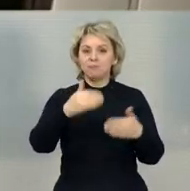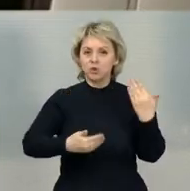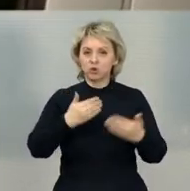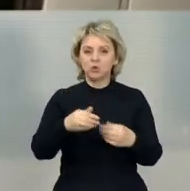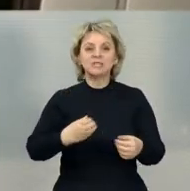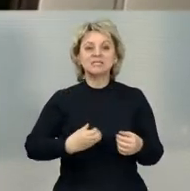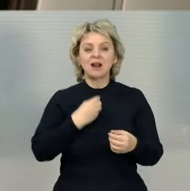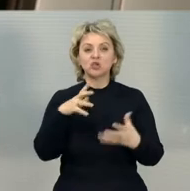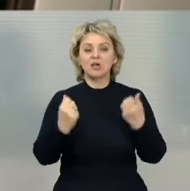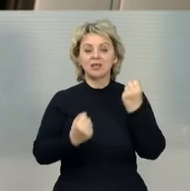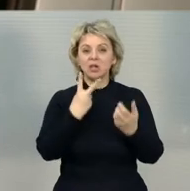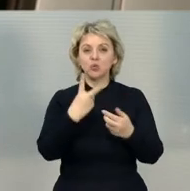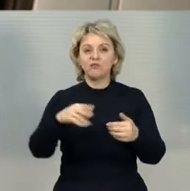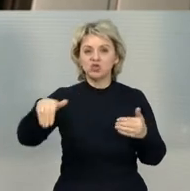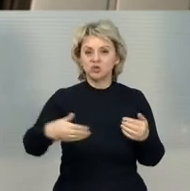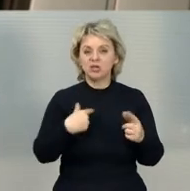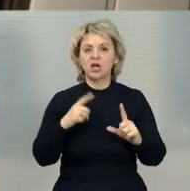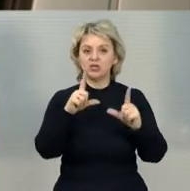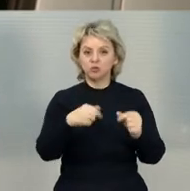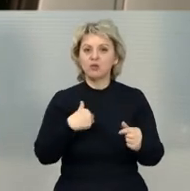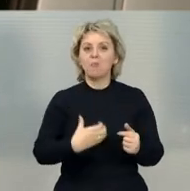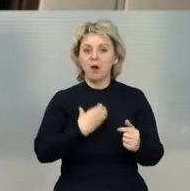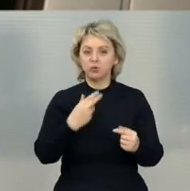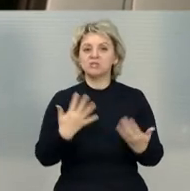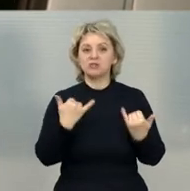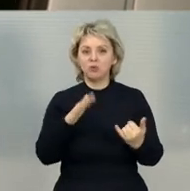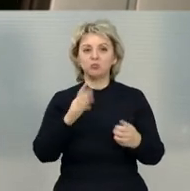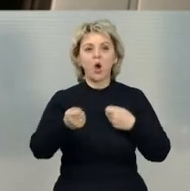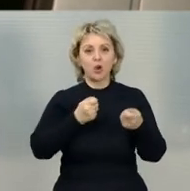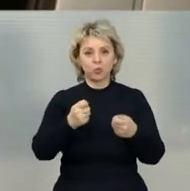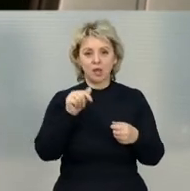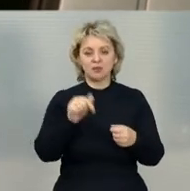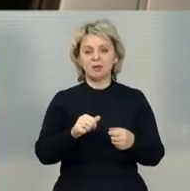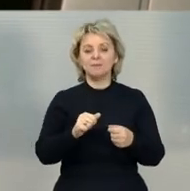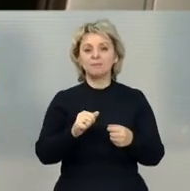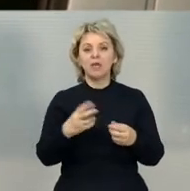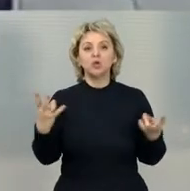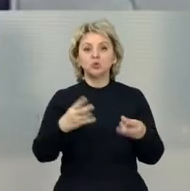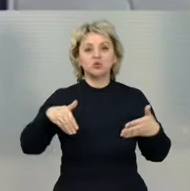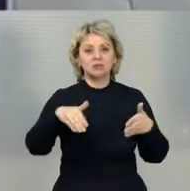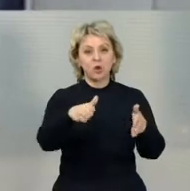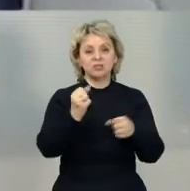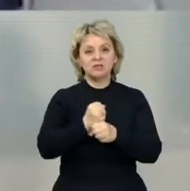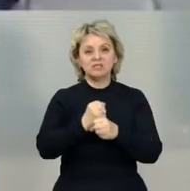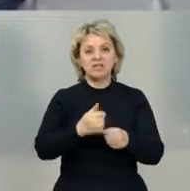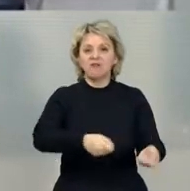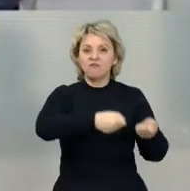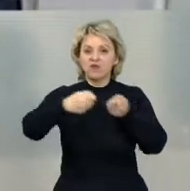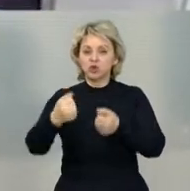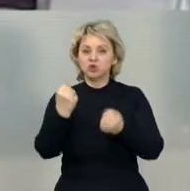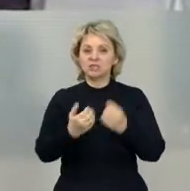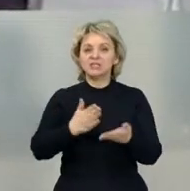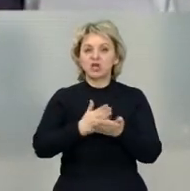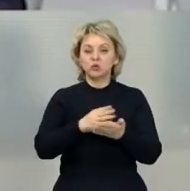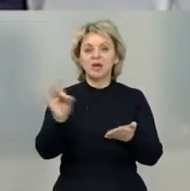Все страшно. Вот еду, увидел дырку, еду и боюсь теперь дальше. Буду аккуратней. Надо дороги делать. Вытащили автомобиль